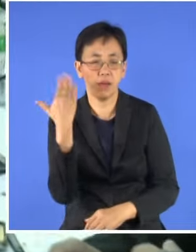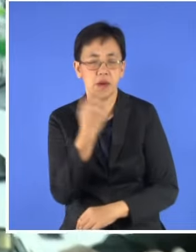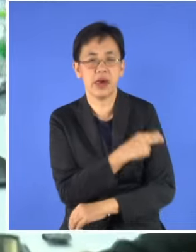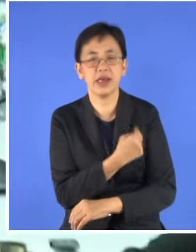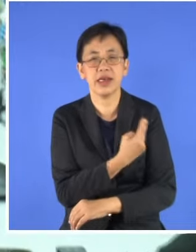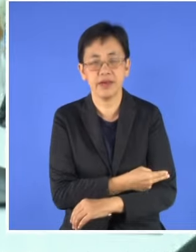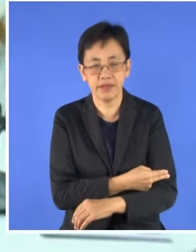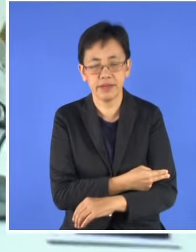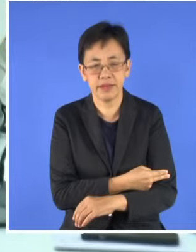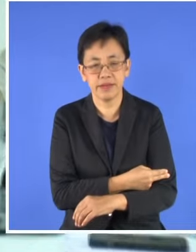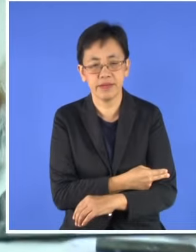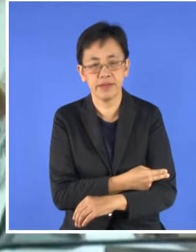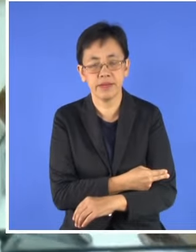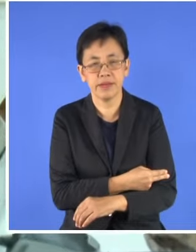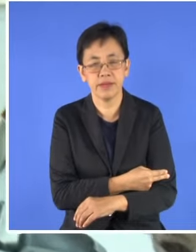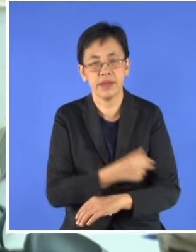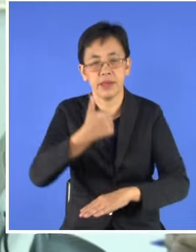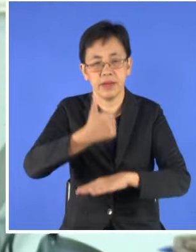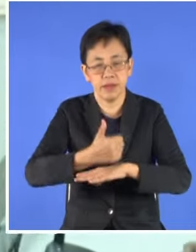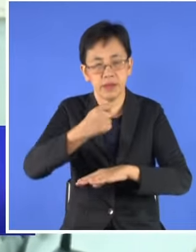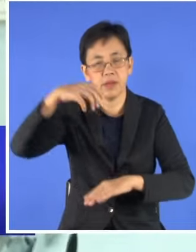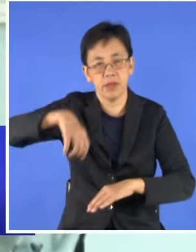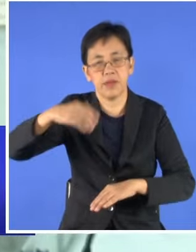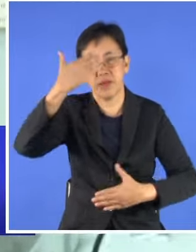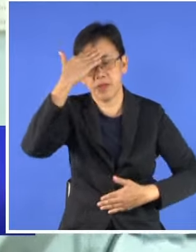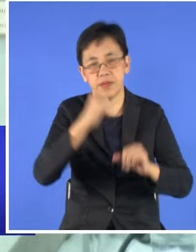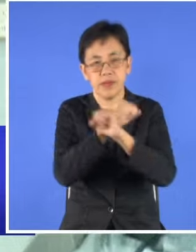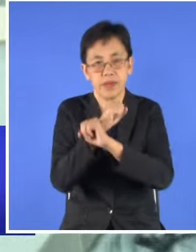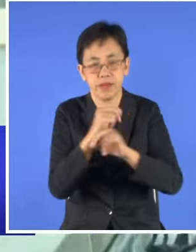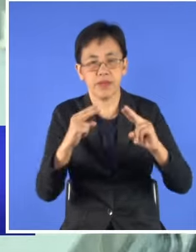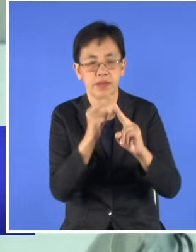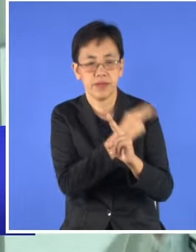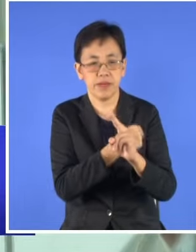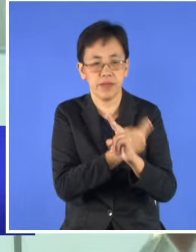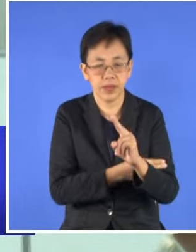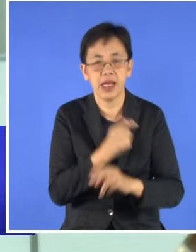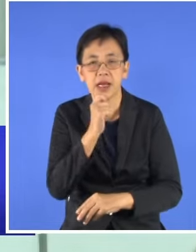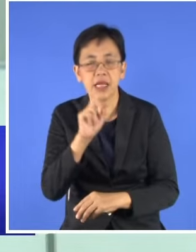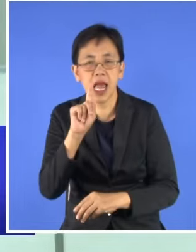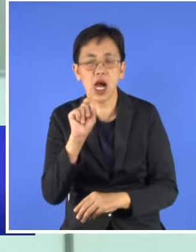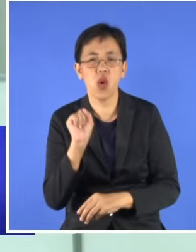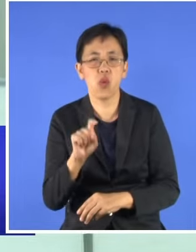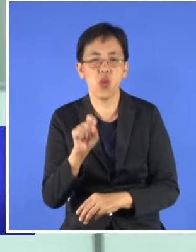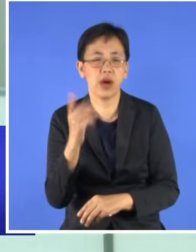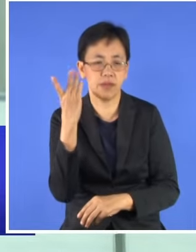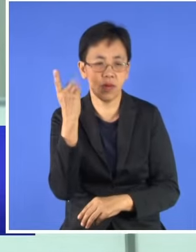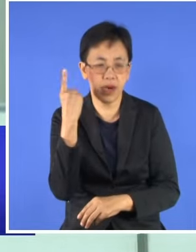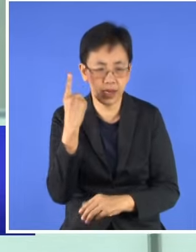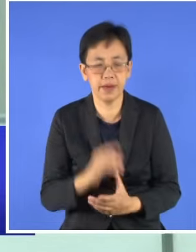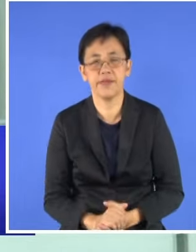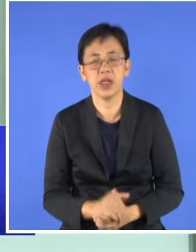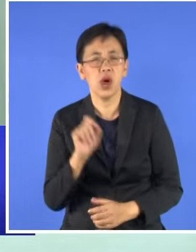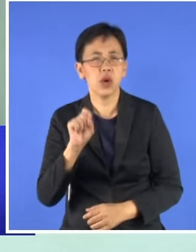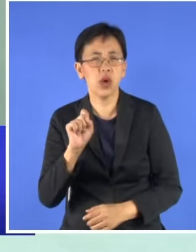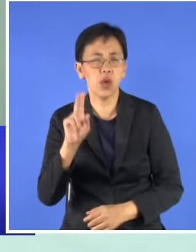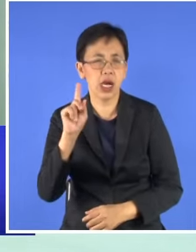ีรติหัทยากรอธิบริกรมคบคุมโรคกะสวงสาธนาสุขได้แลงข่าวดวนเลยนะครเมื่อว่านี้เนื่จากวาไป